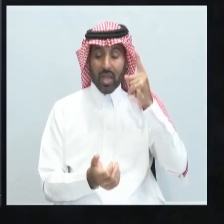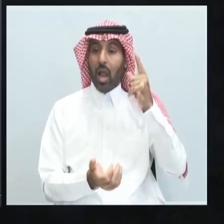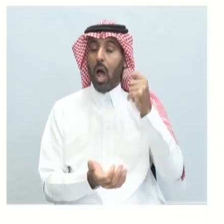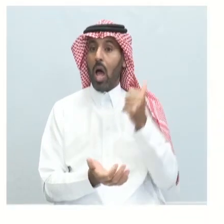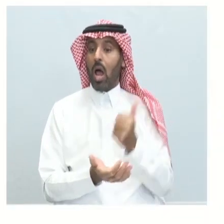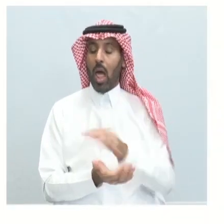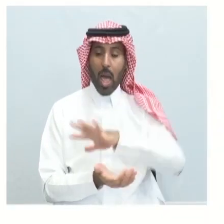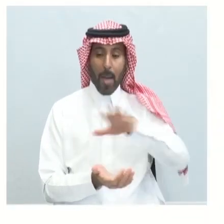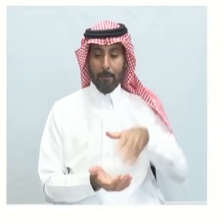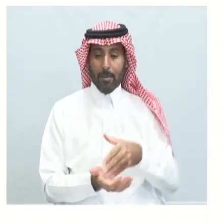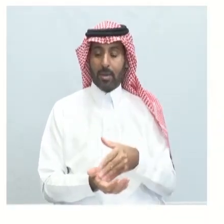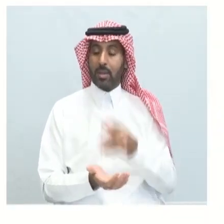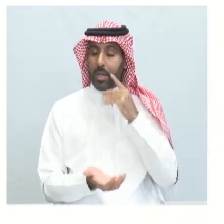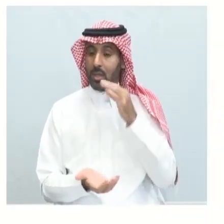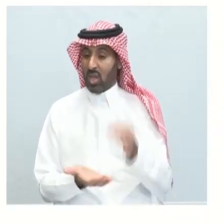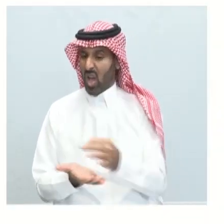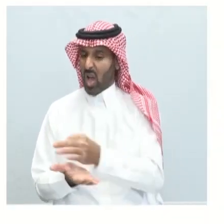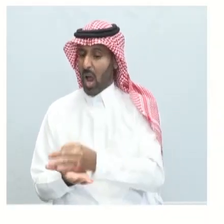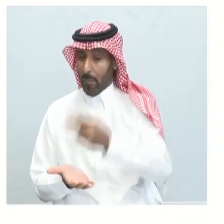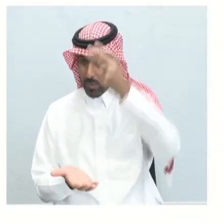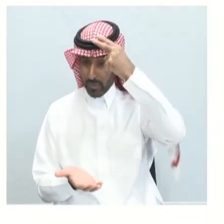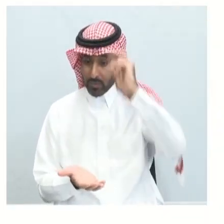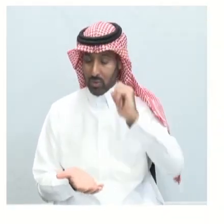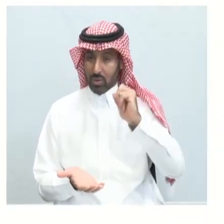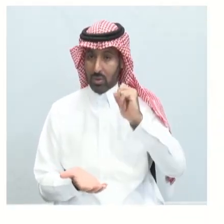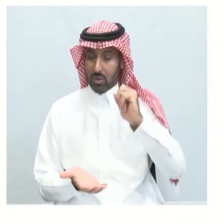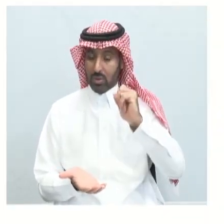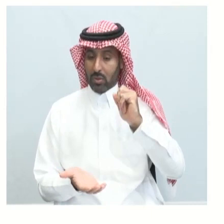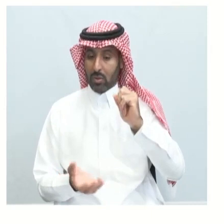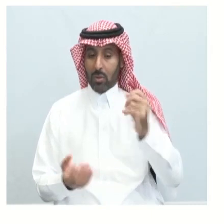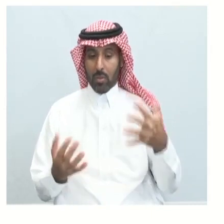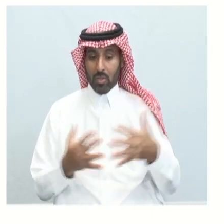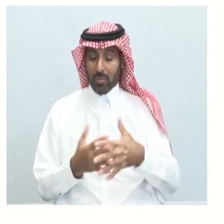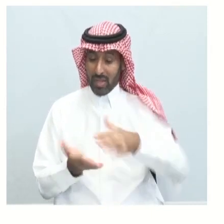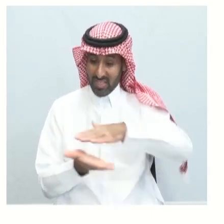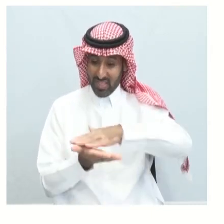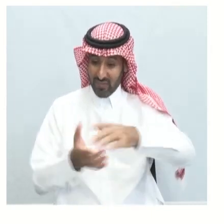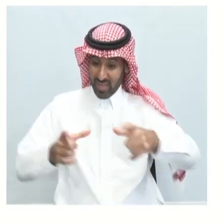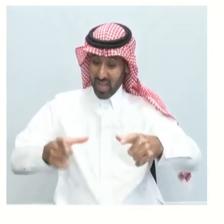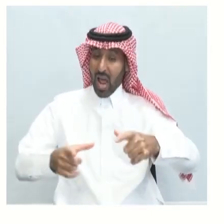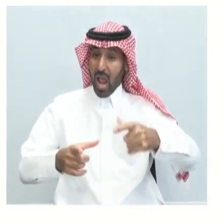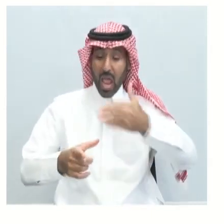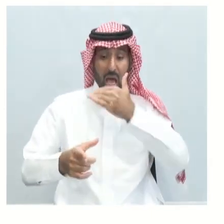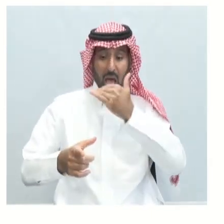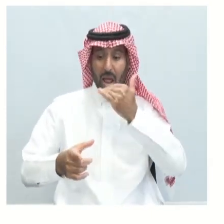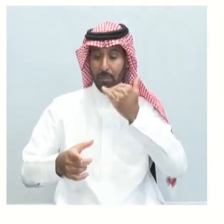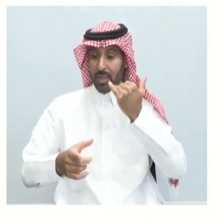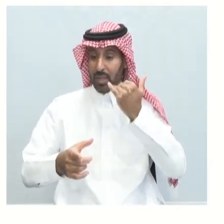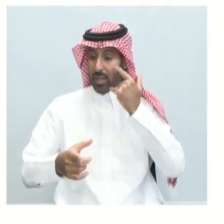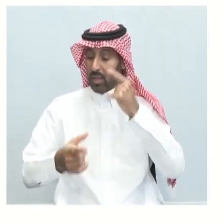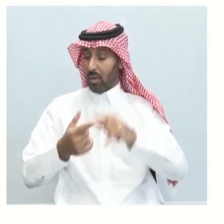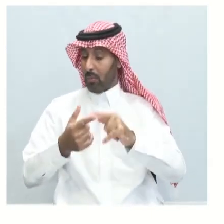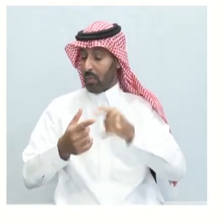العامه تقع المملكه العربيه السعوديه ضمن الصفيحه العربيه التي تضم كلا من